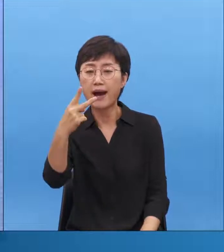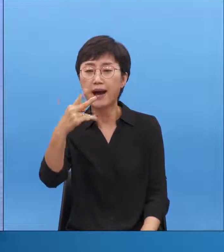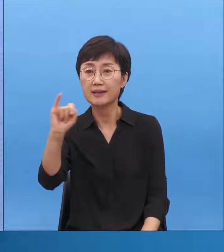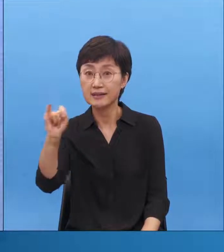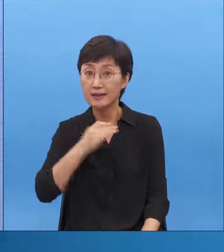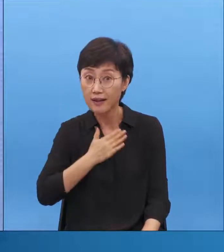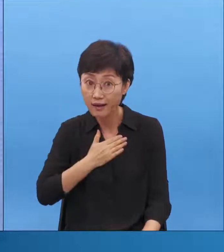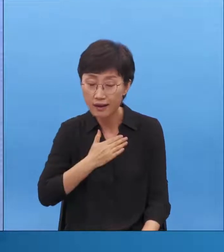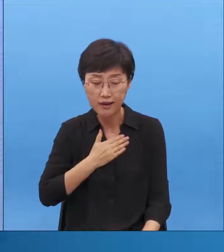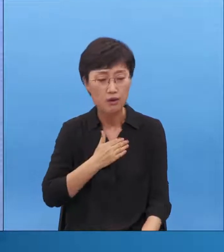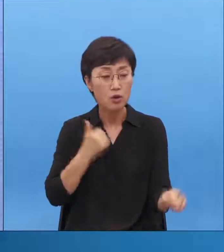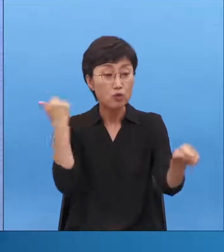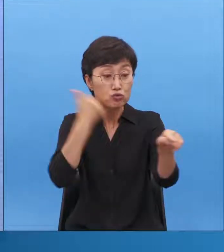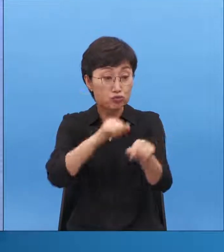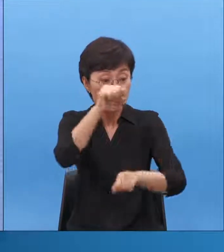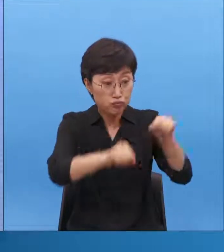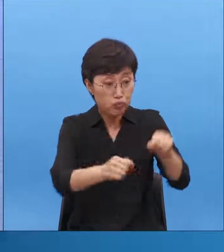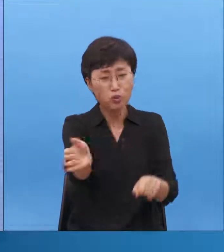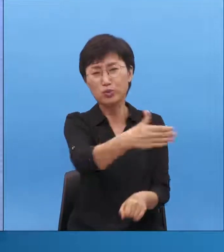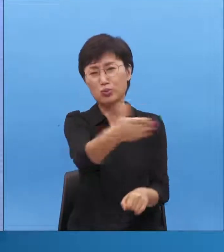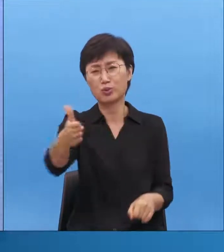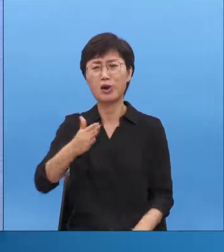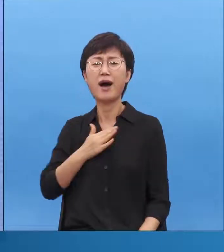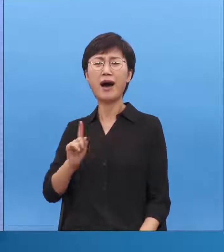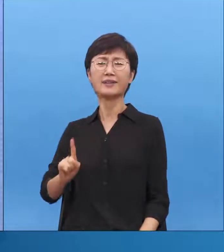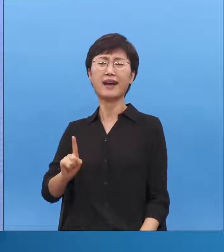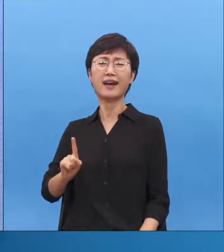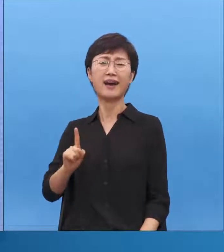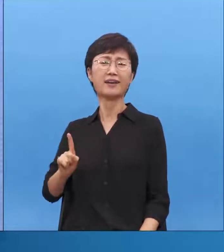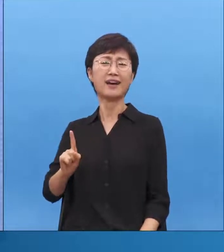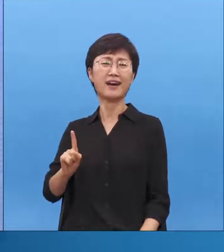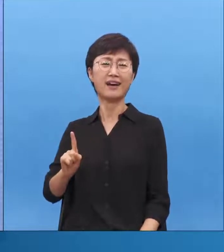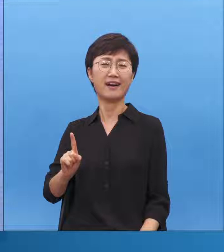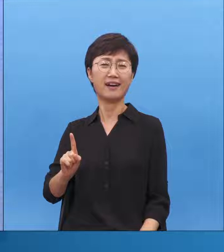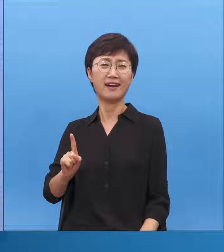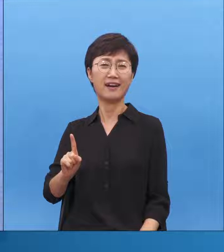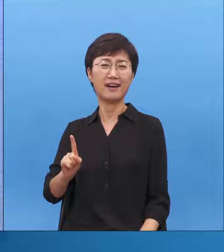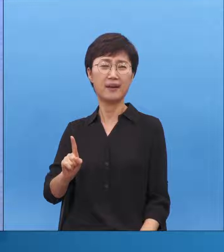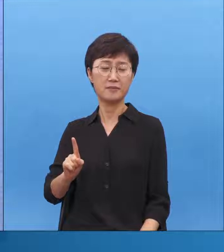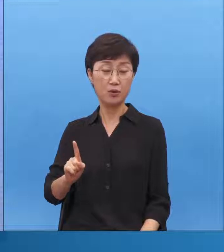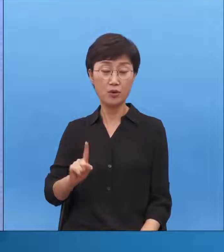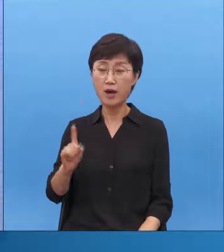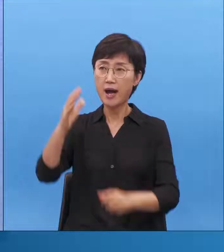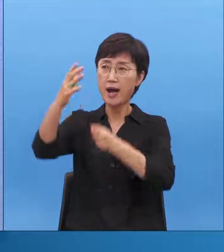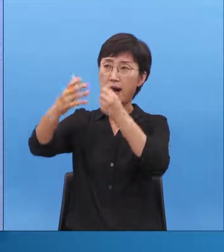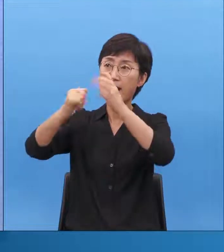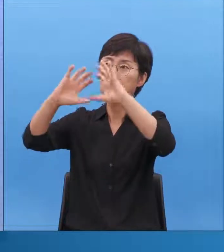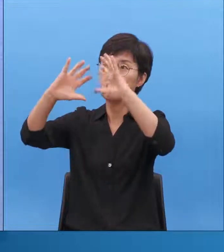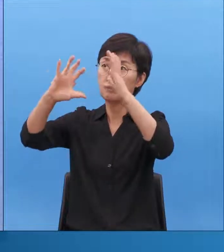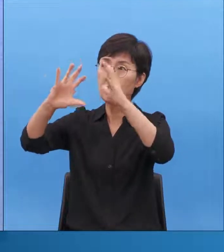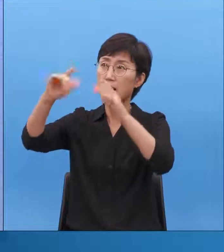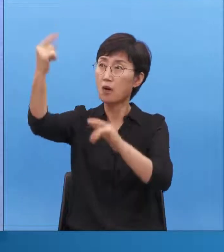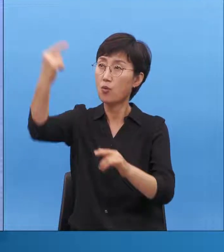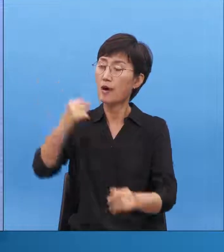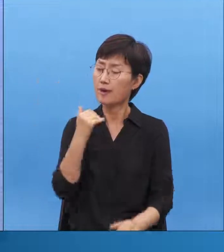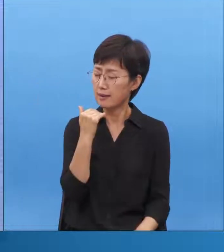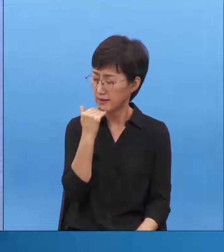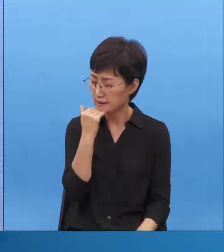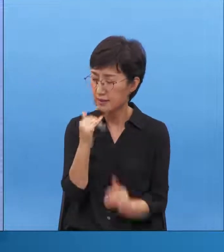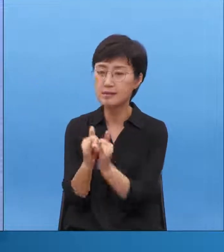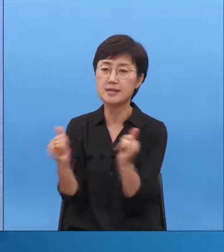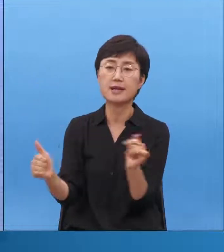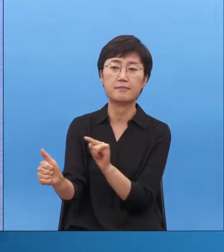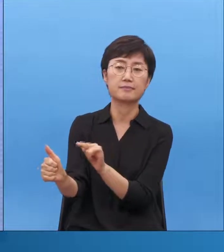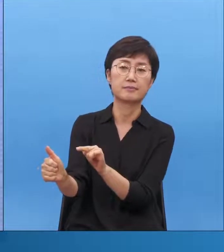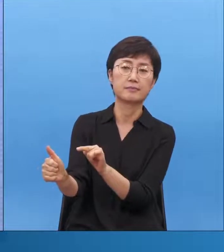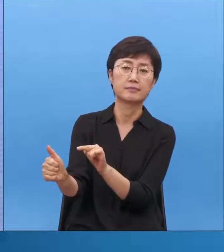things, but this is the thing that nobody else could do. 그 길을 들어간 겁니다. 하나님의 나라를 기다리는 자. He went into that, a person waiting for the